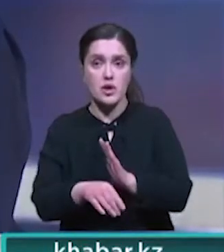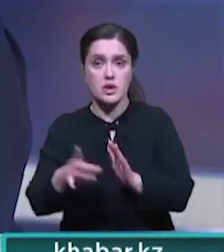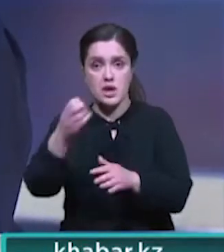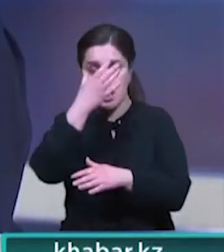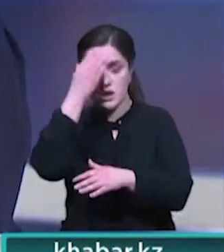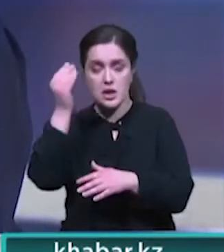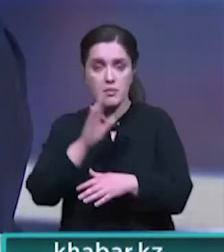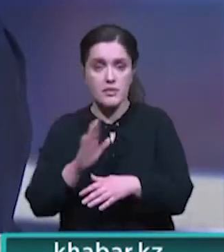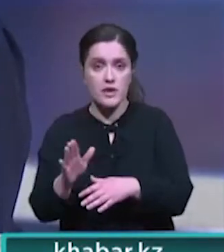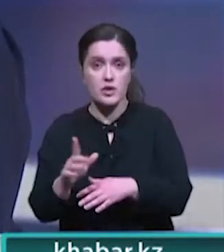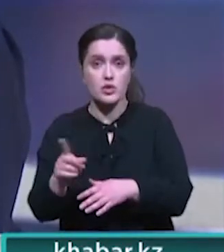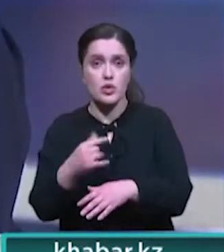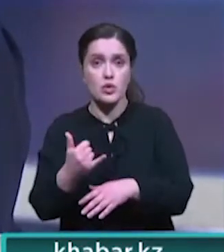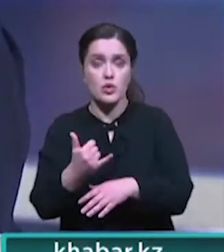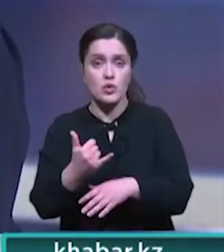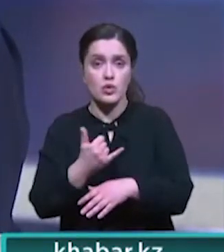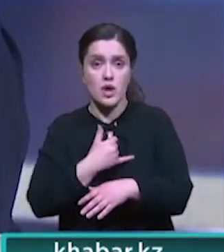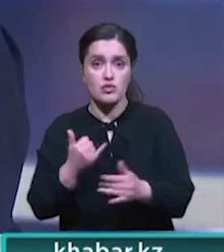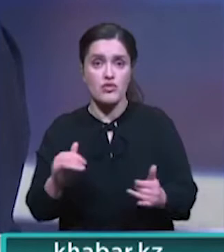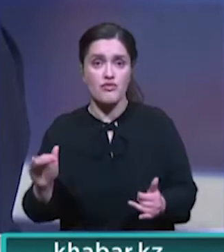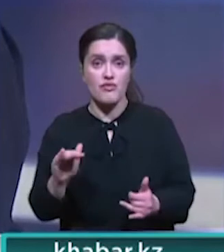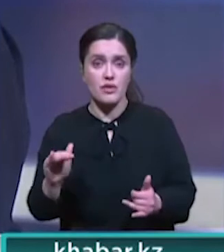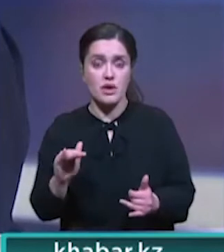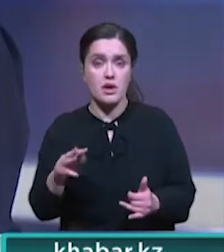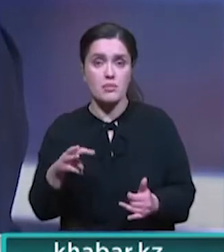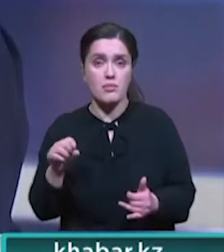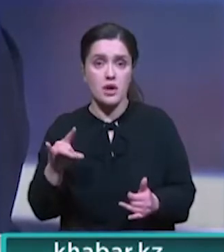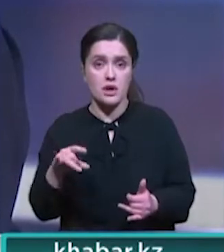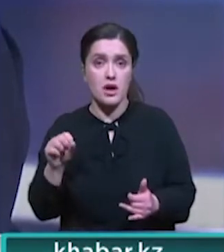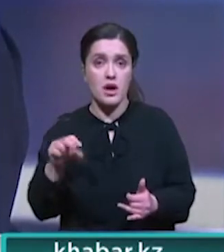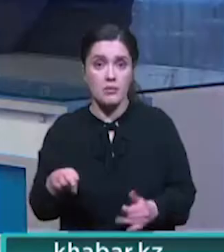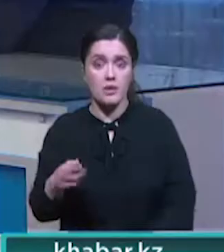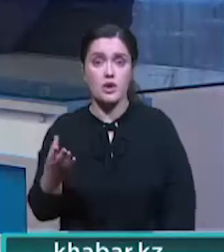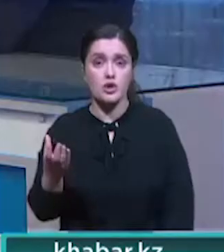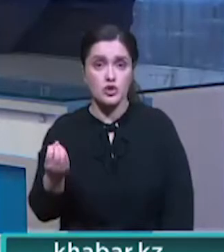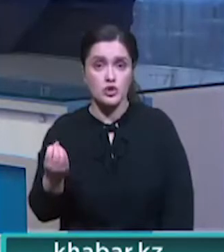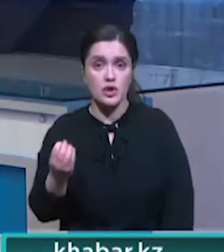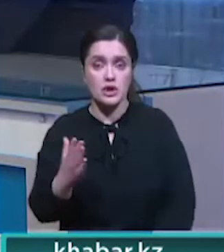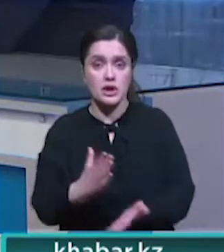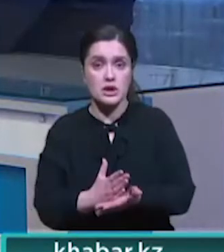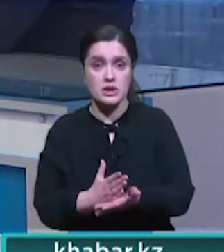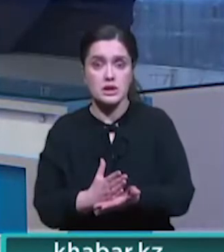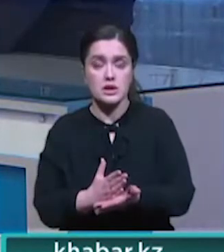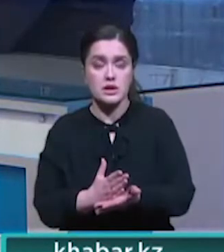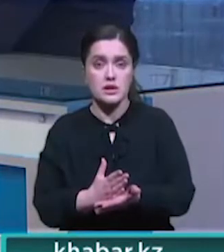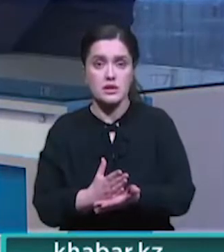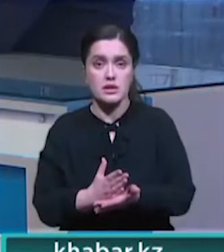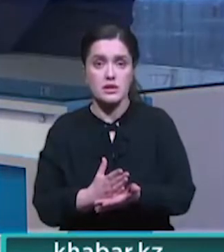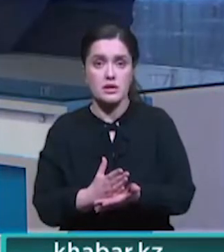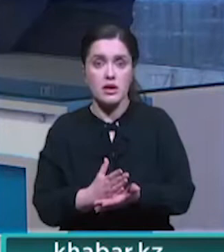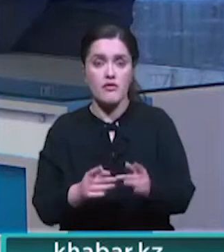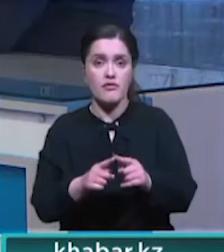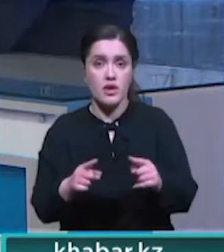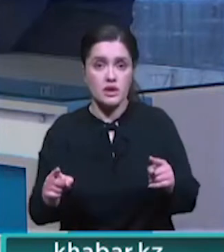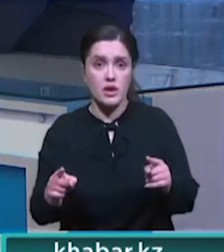что у нас на дворе февраль месяц, март, апрель еще есть. В эти